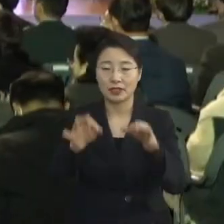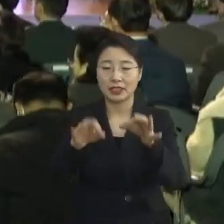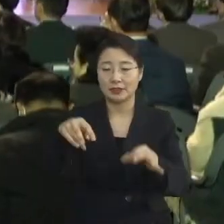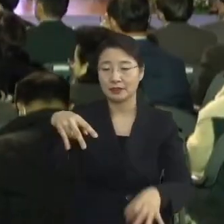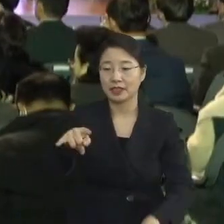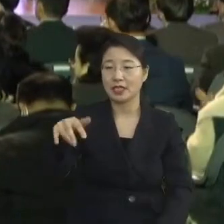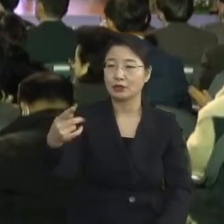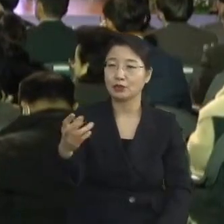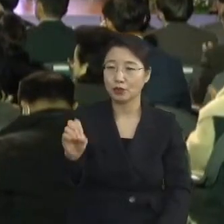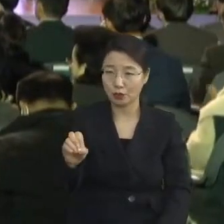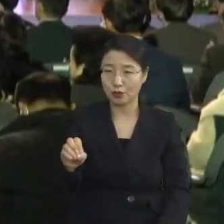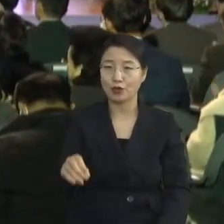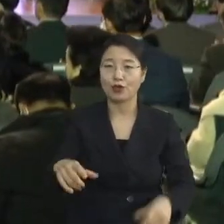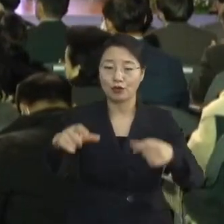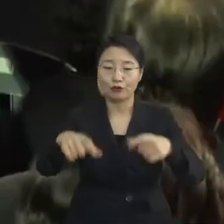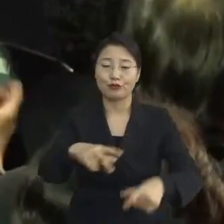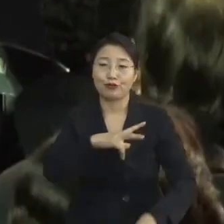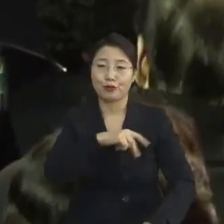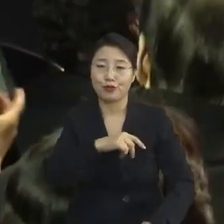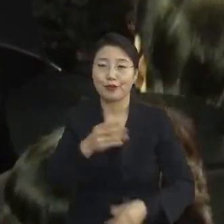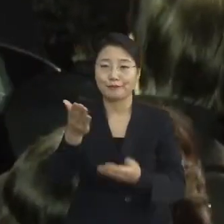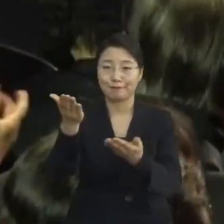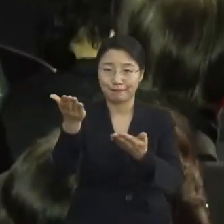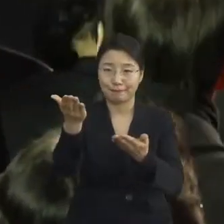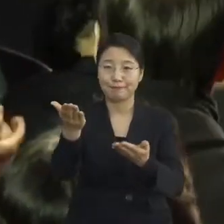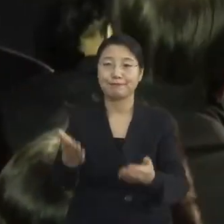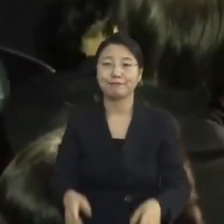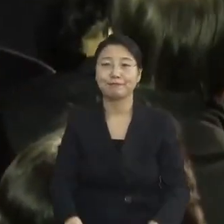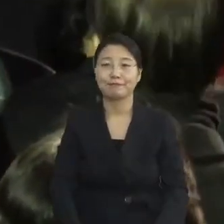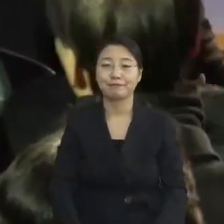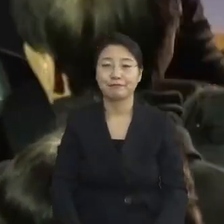김세종 구의원님 참석하셨습니다.